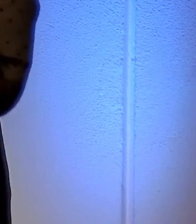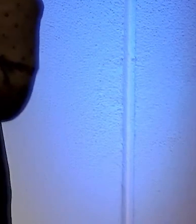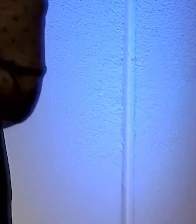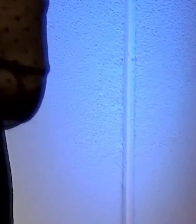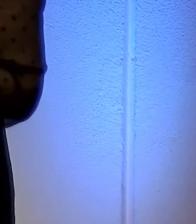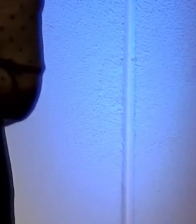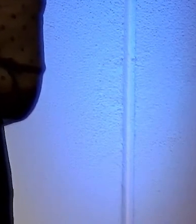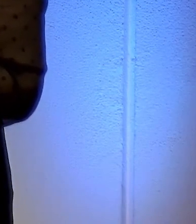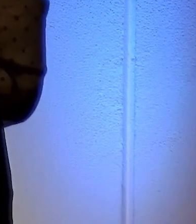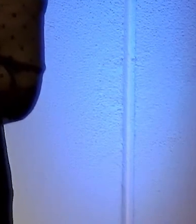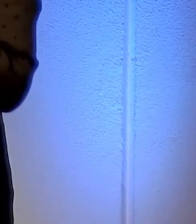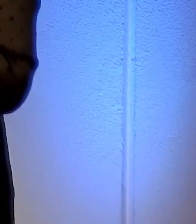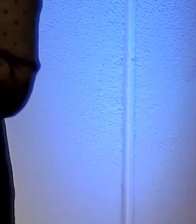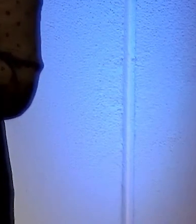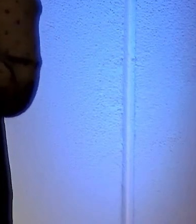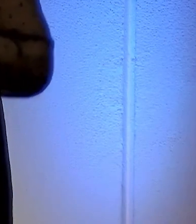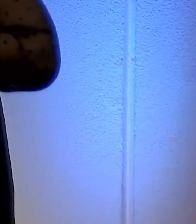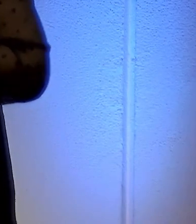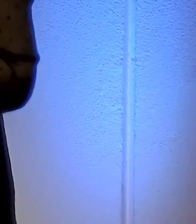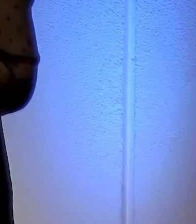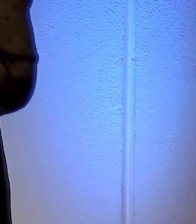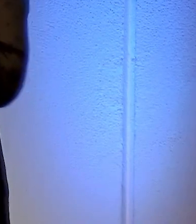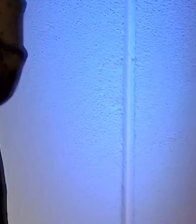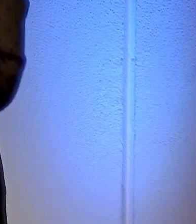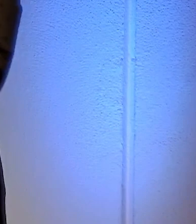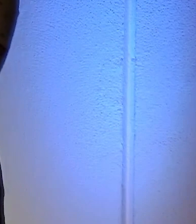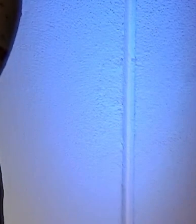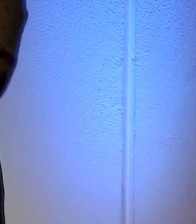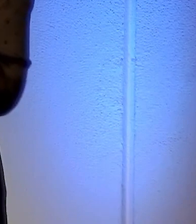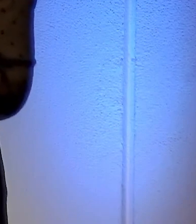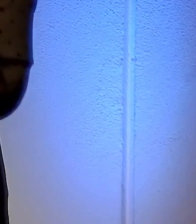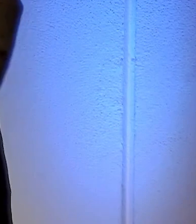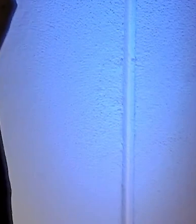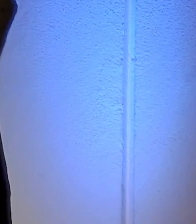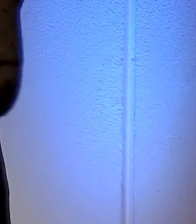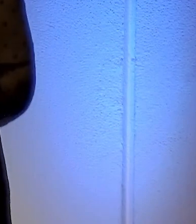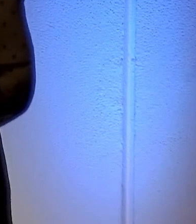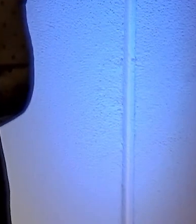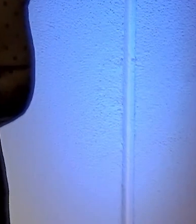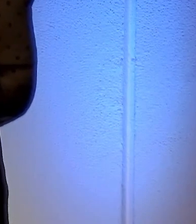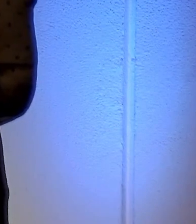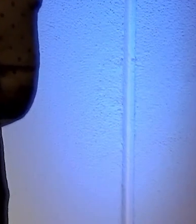Za leto 2021 si je ta naziv zaslužila kretnja PCT.